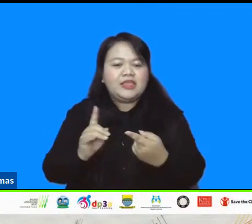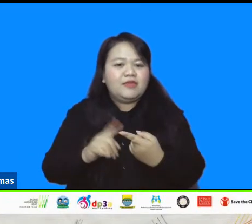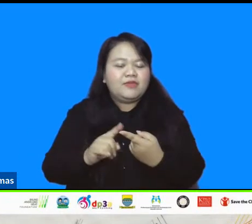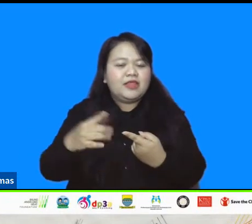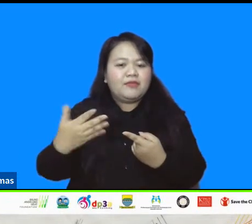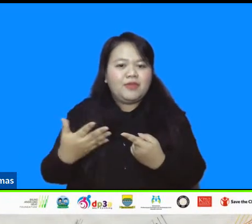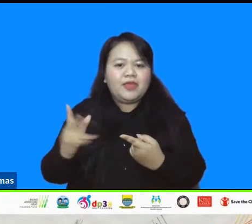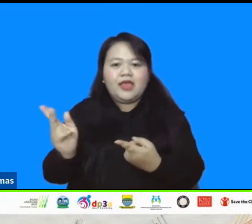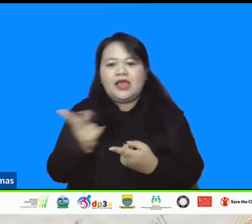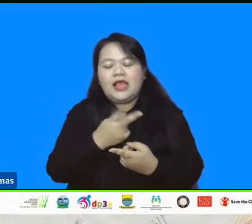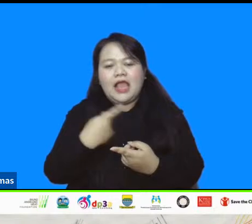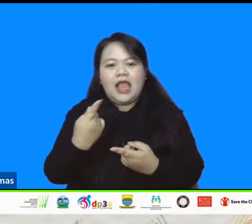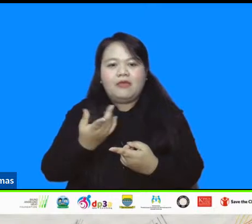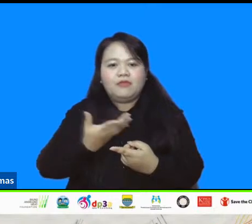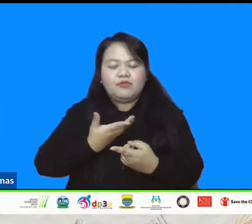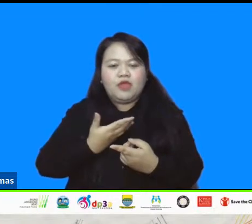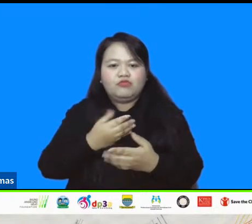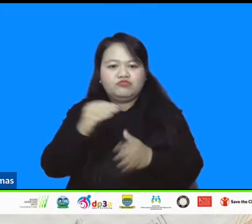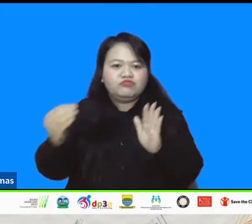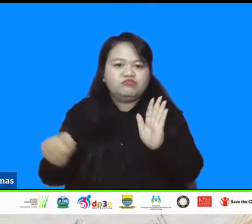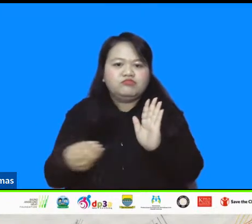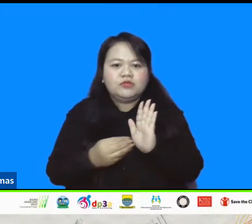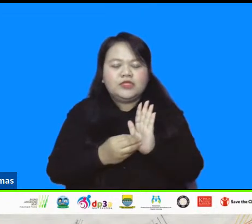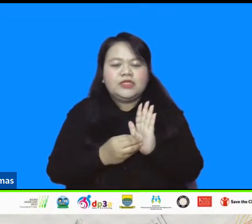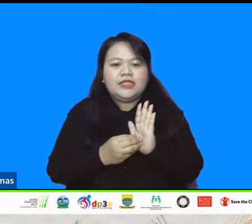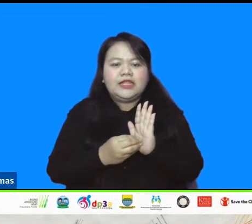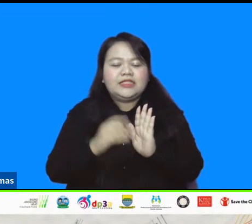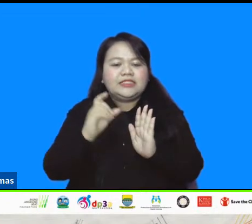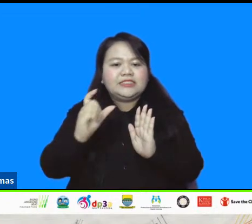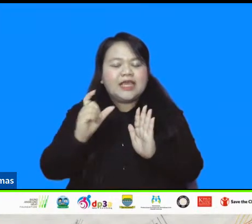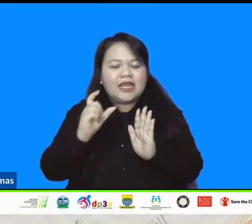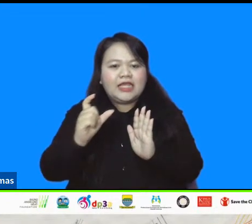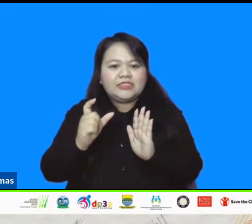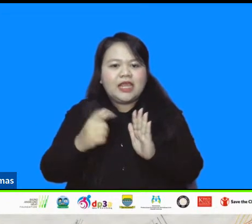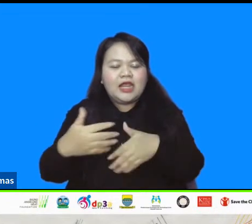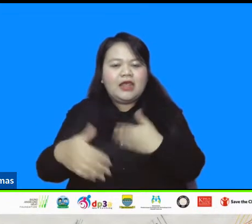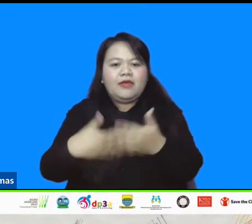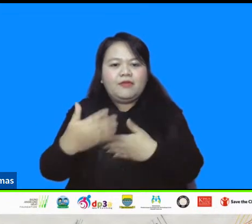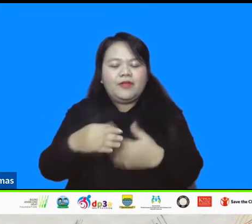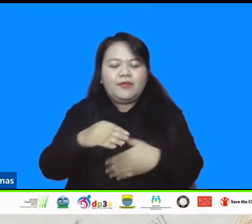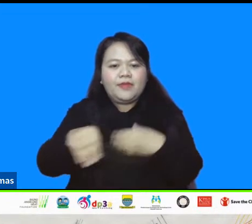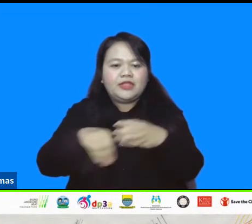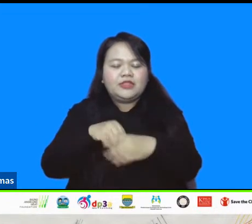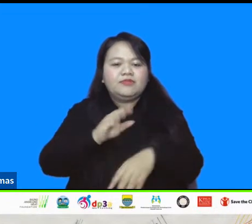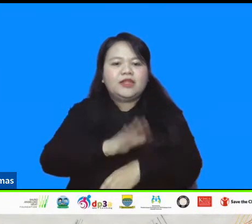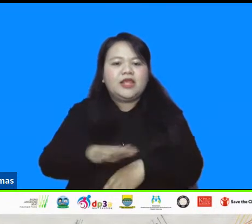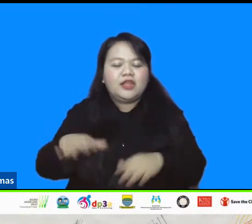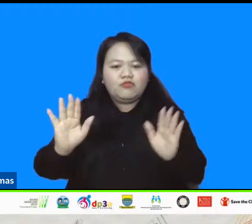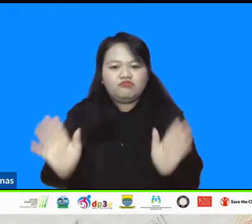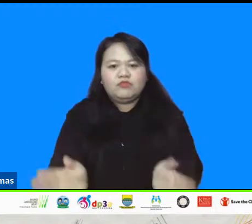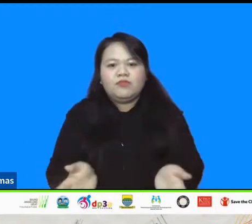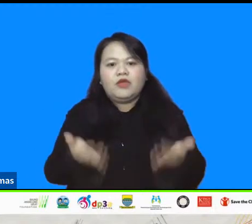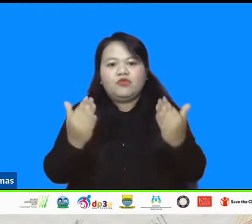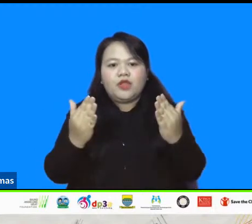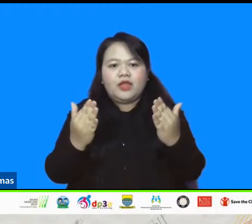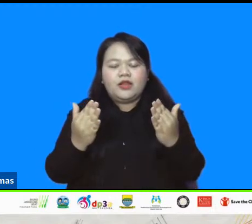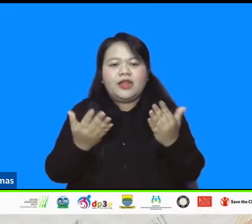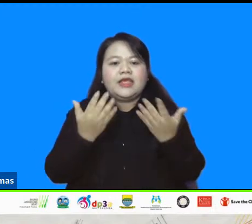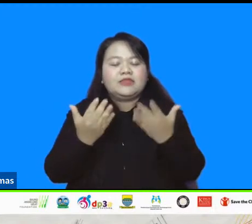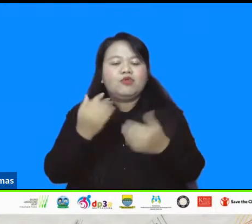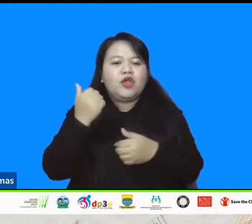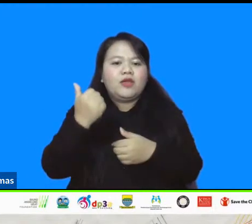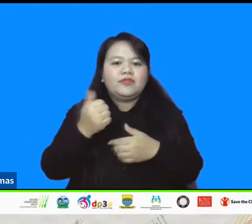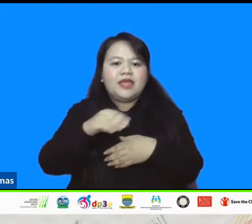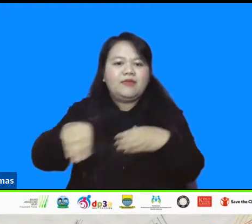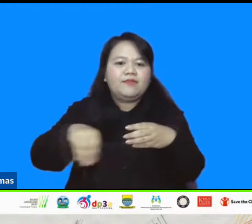tadi kami akan memasukkan ini menjadi salah satu model pelaksanaan partisipasi anak dalam pembangunan yang mudah-mudahan bisa nanti